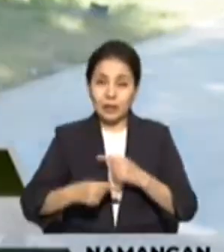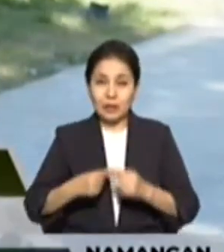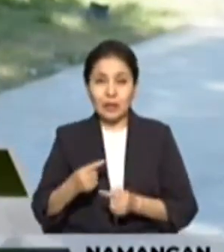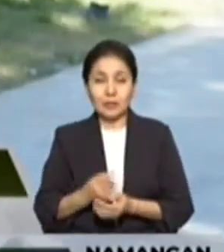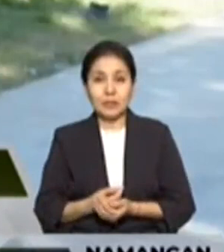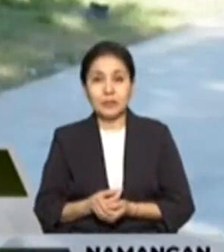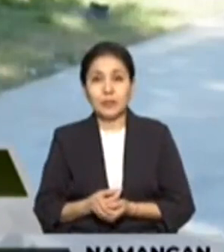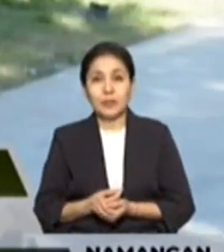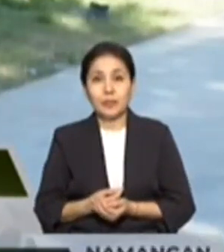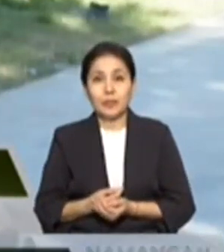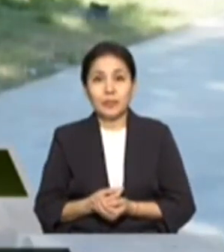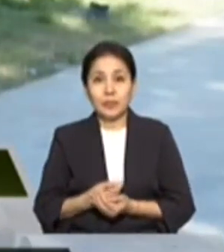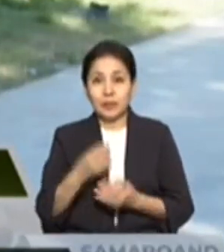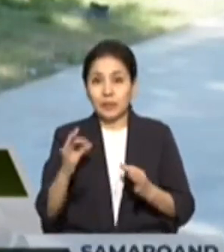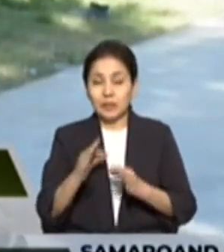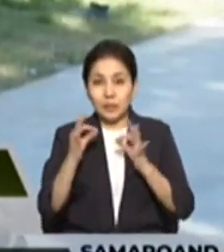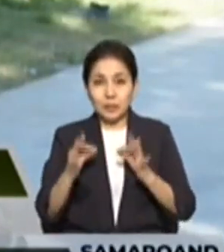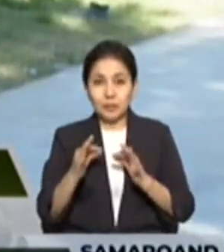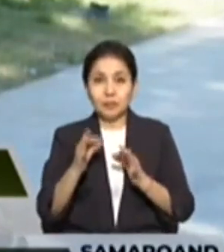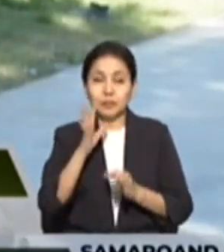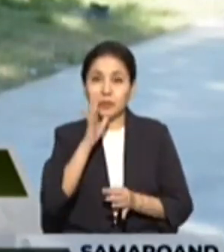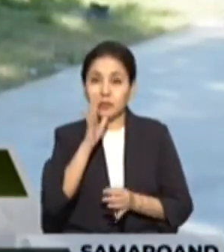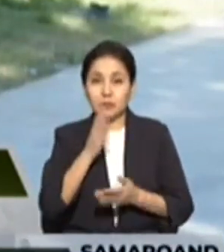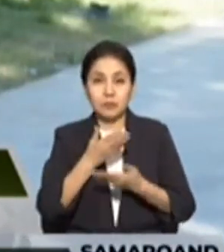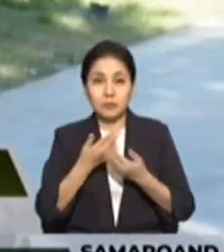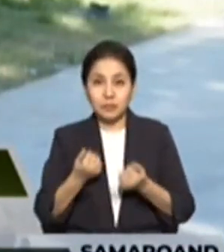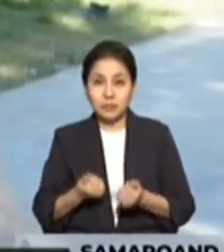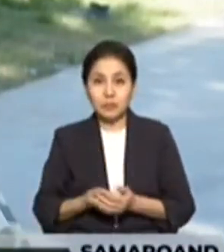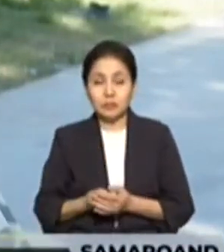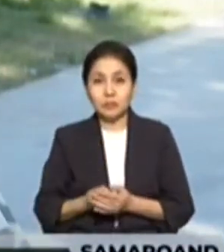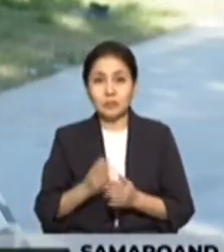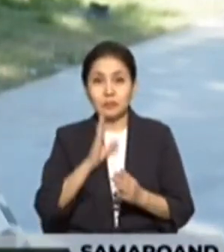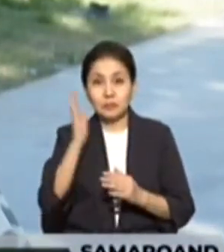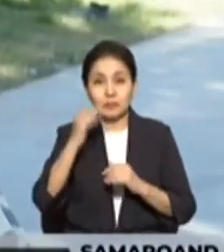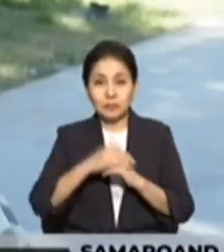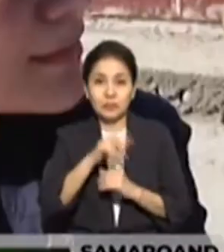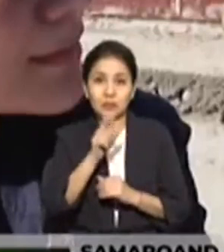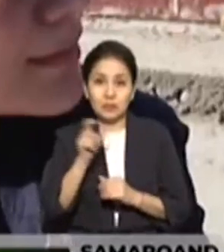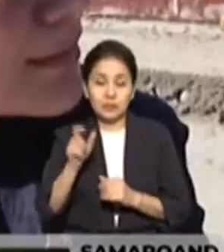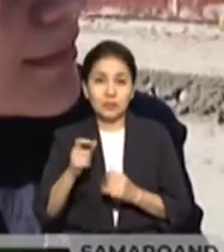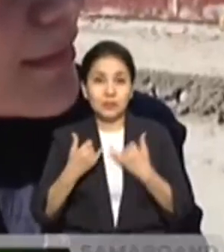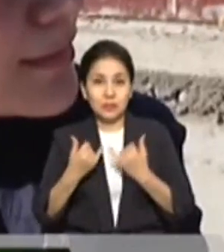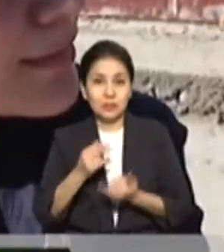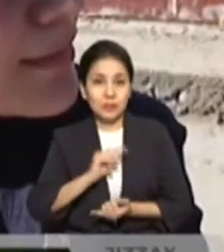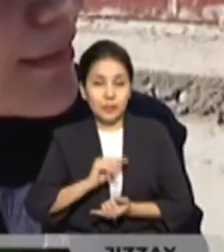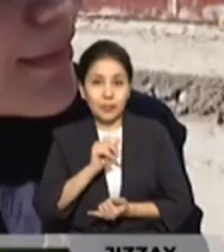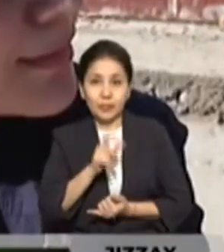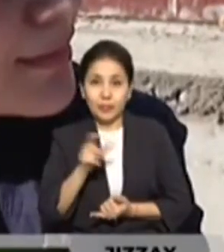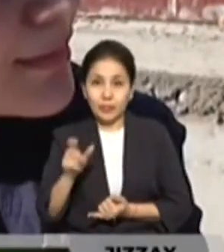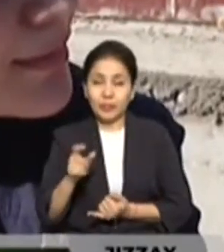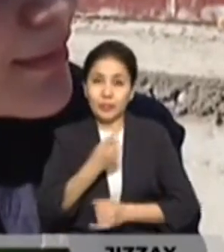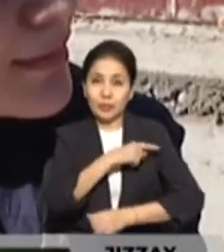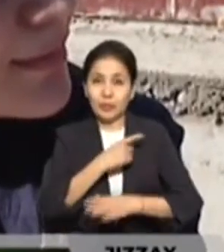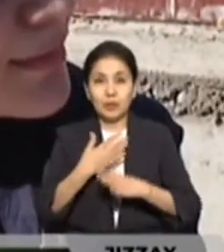kiradi. Shifokorlarni hech ham vaqti bo'lmaydi. Kecha kunduz el xizmatida tumanni aholisiga